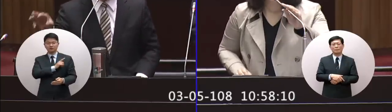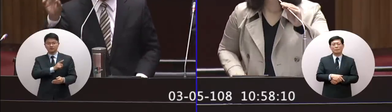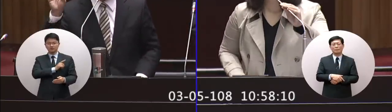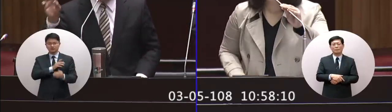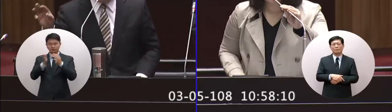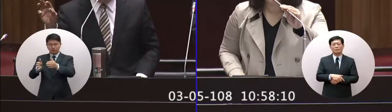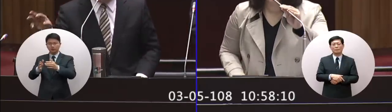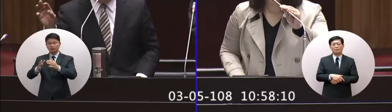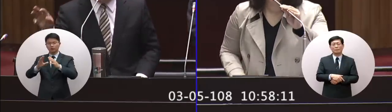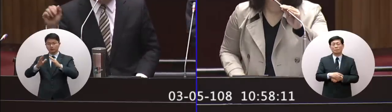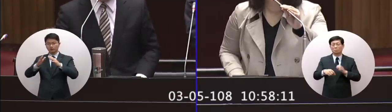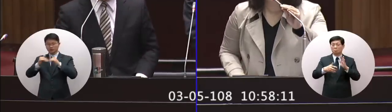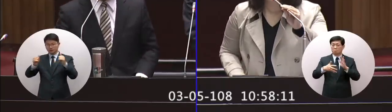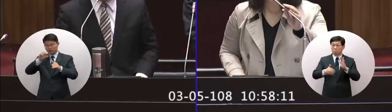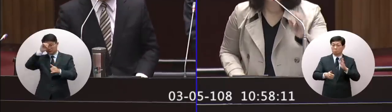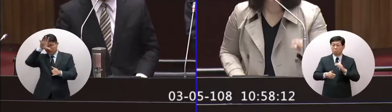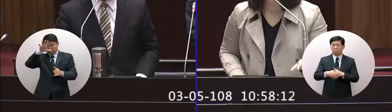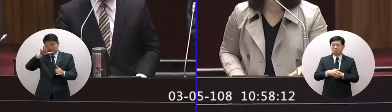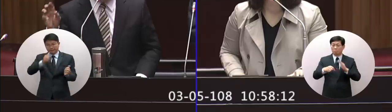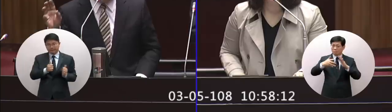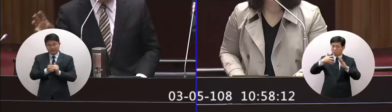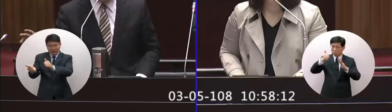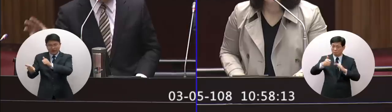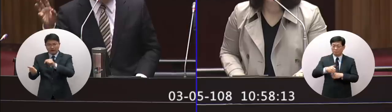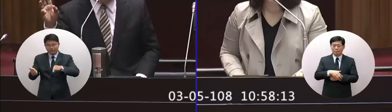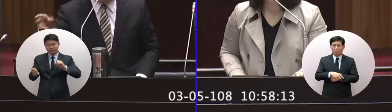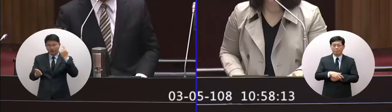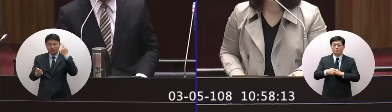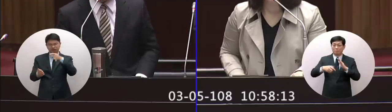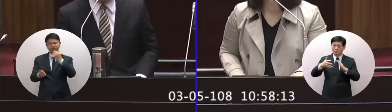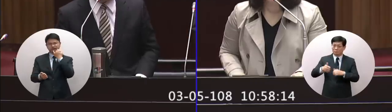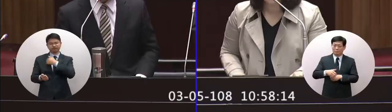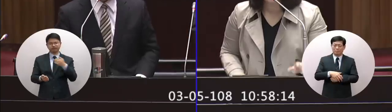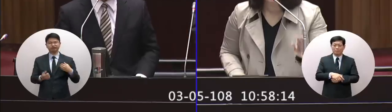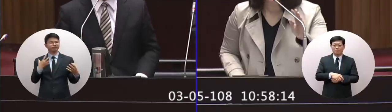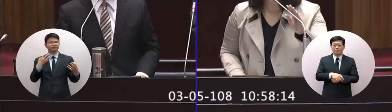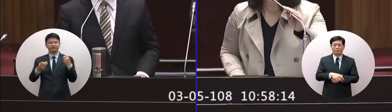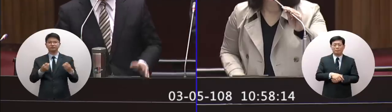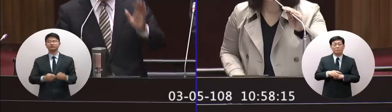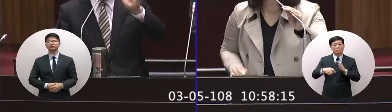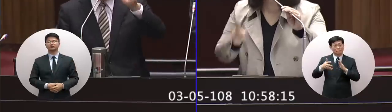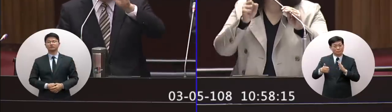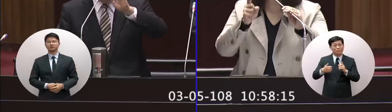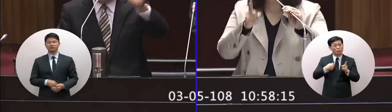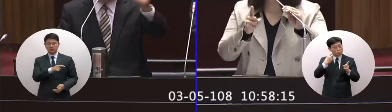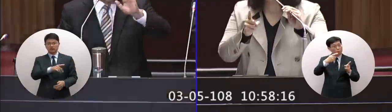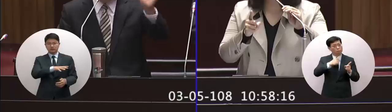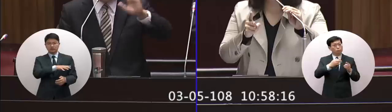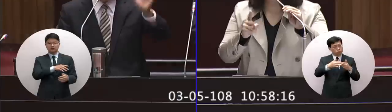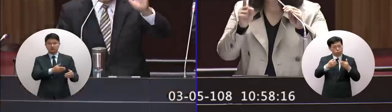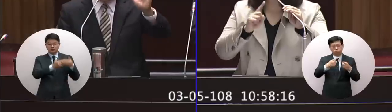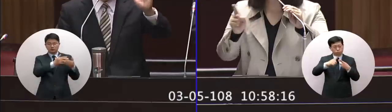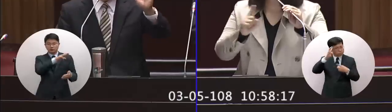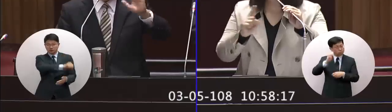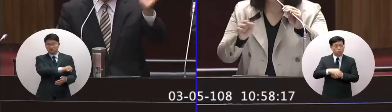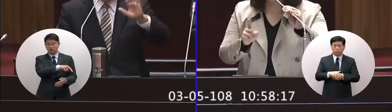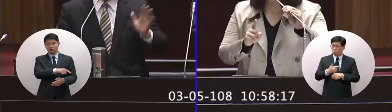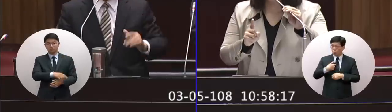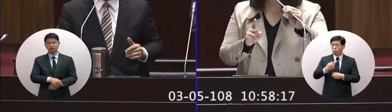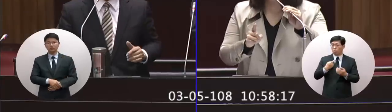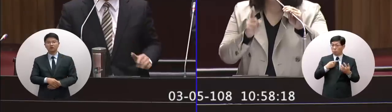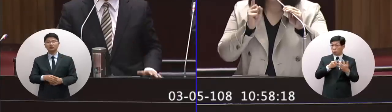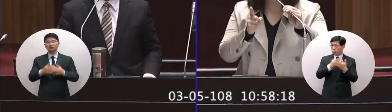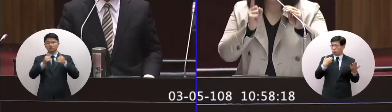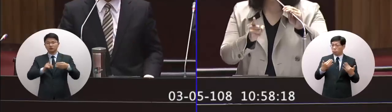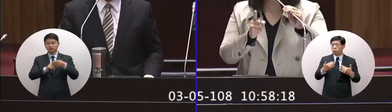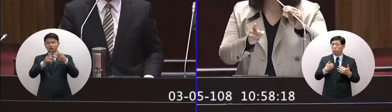吃掉中国国民党的？ 院长 是怎么吃掉中国大陆的？ 院长，我觉得你需要道歉。我们没有不了